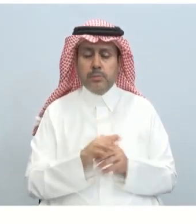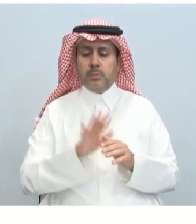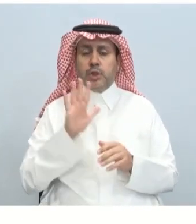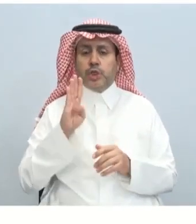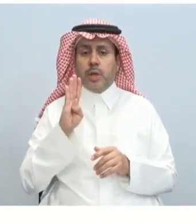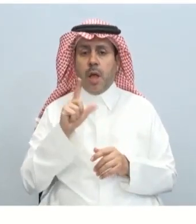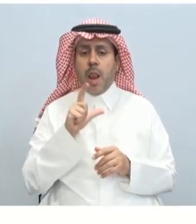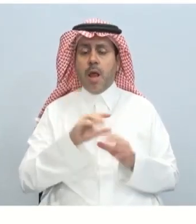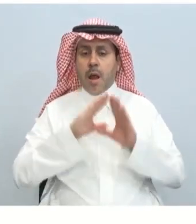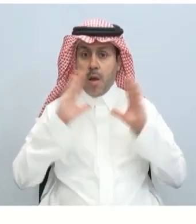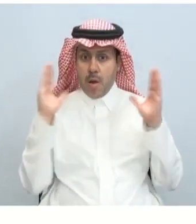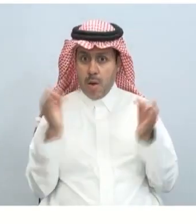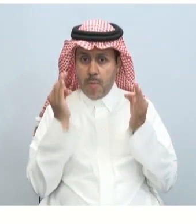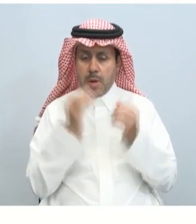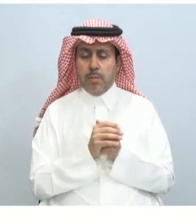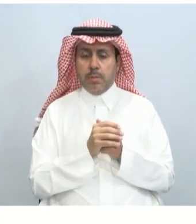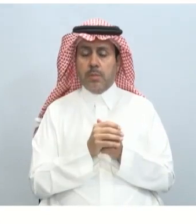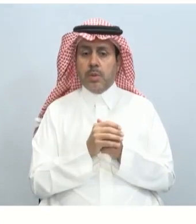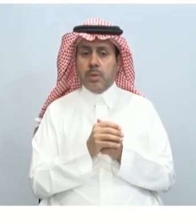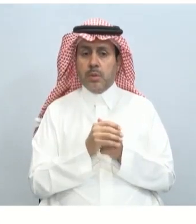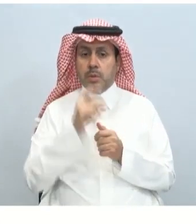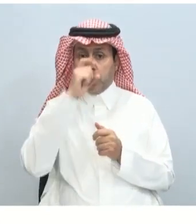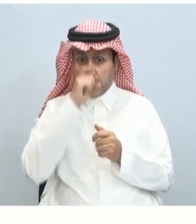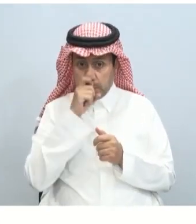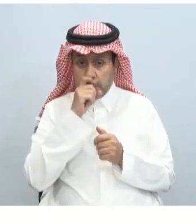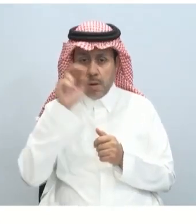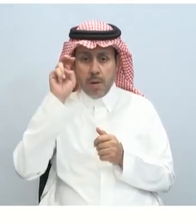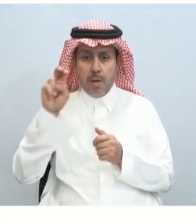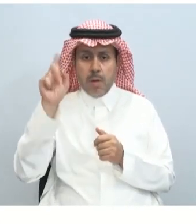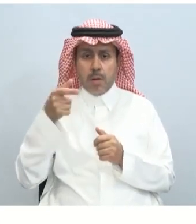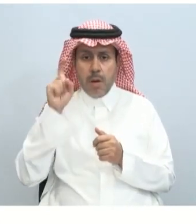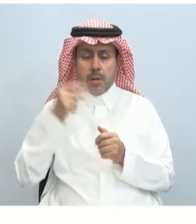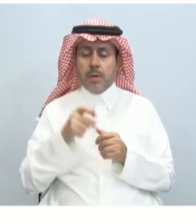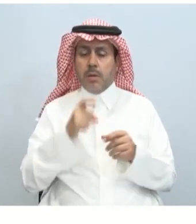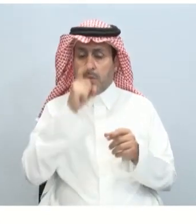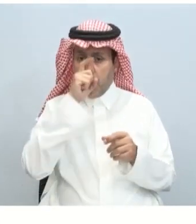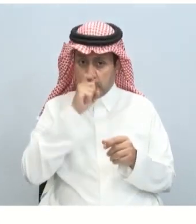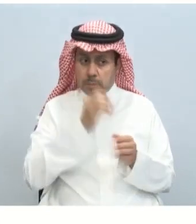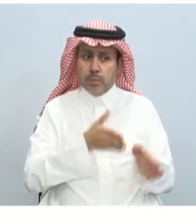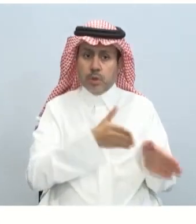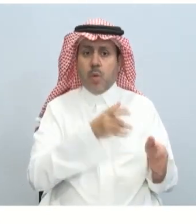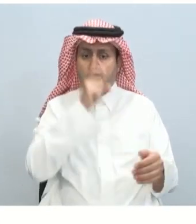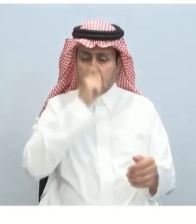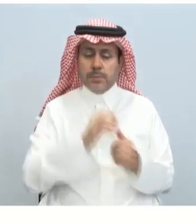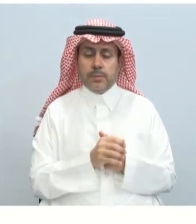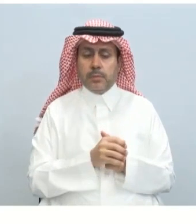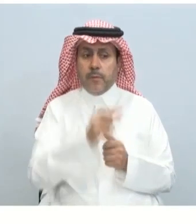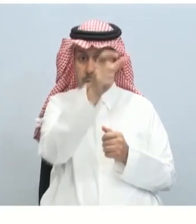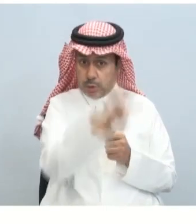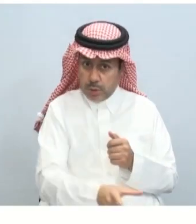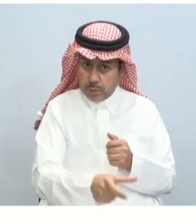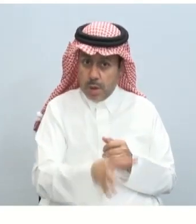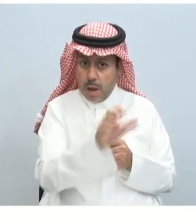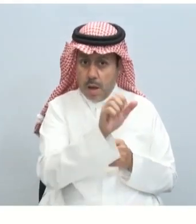فتصدر السلطه العامه القرارات الملزمه التي يجب عليهم اتباعها وللاشخاص الحق في